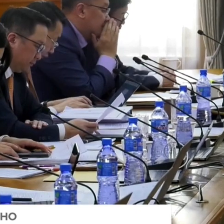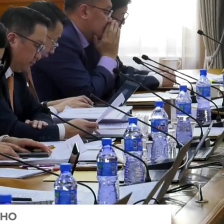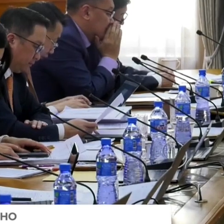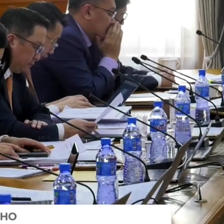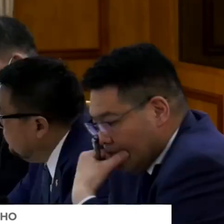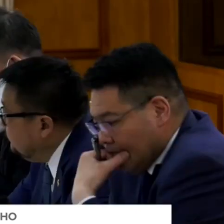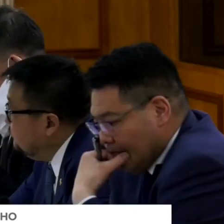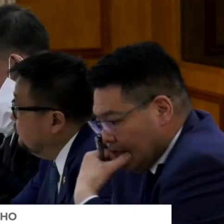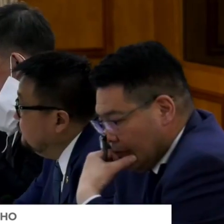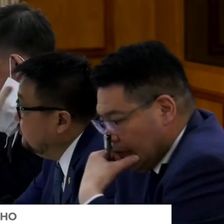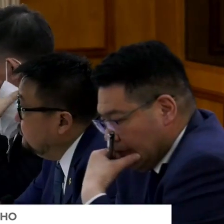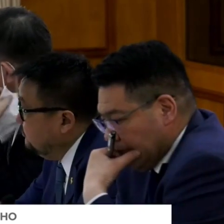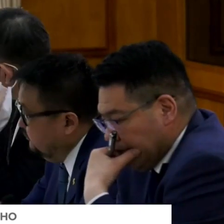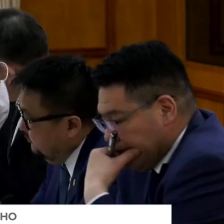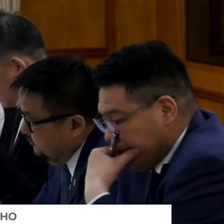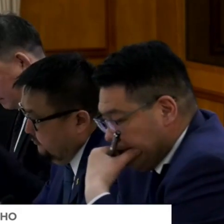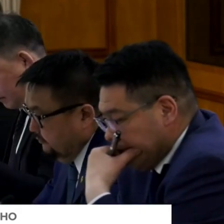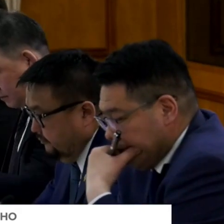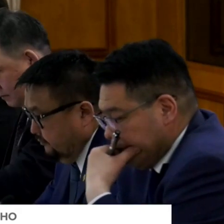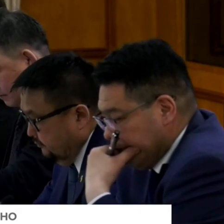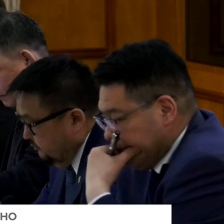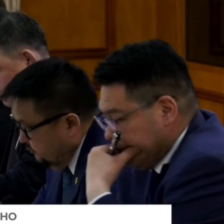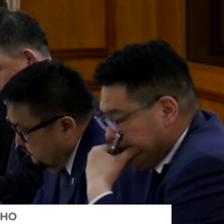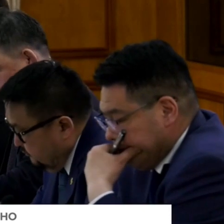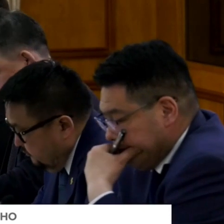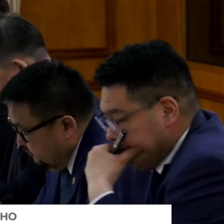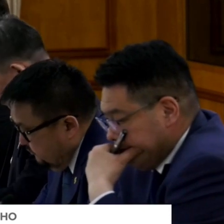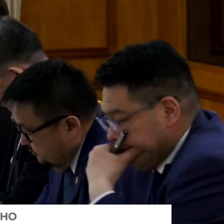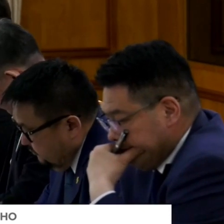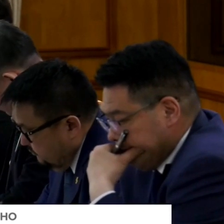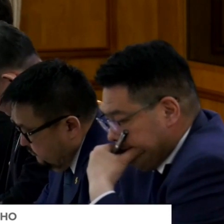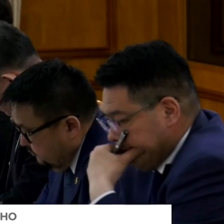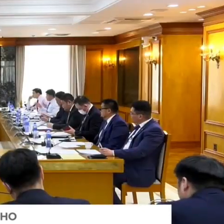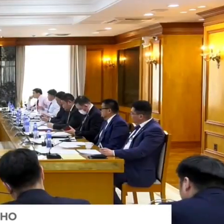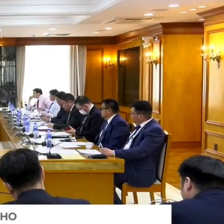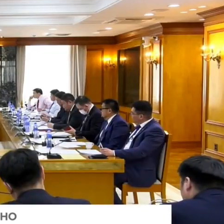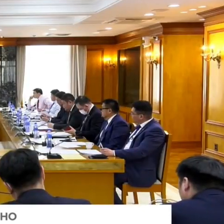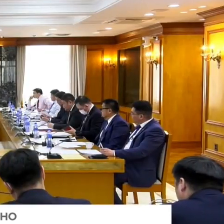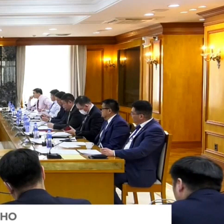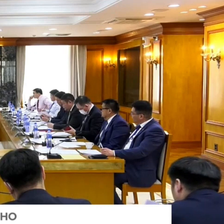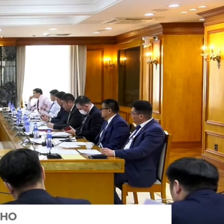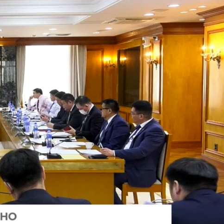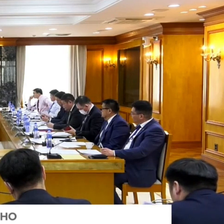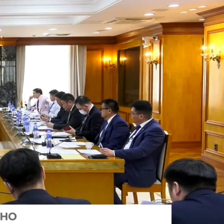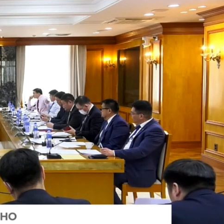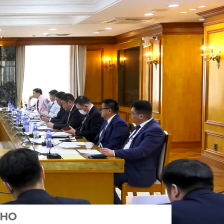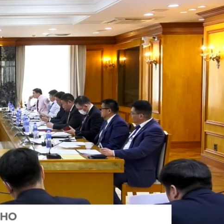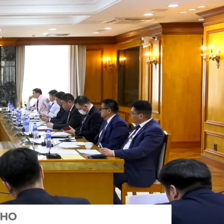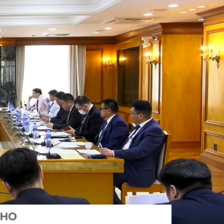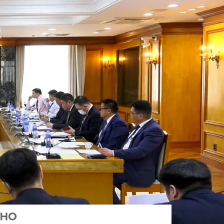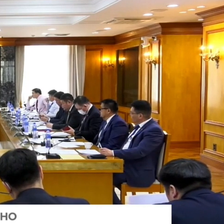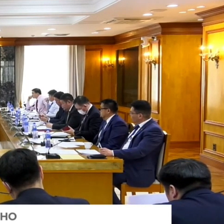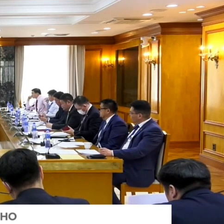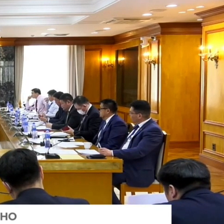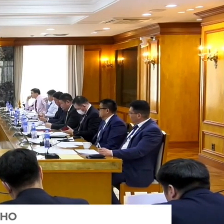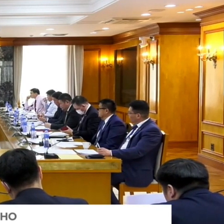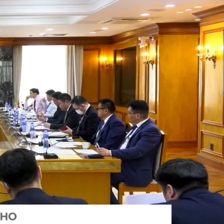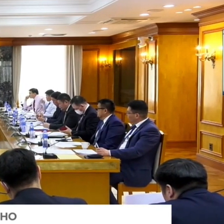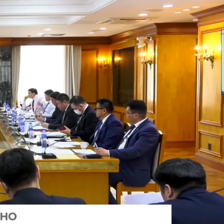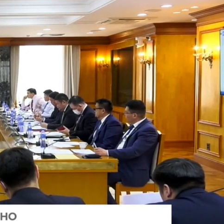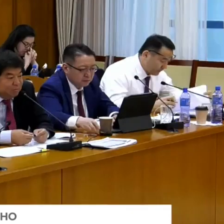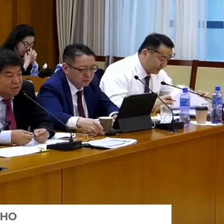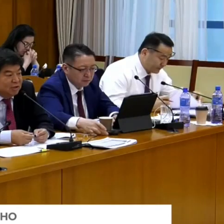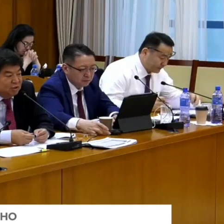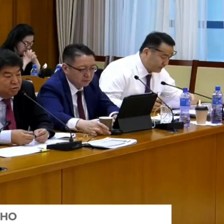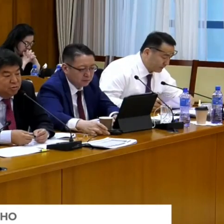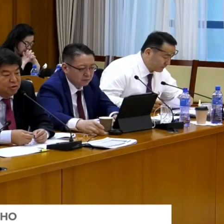оны 12-р сарын 31-ний өдрийг хүртэл Монгол улсын визийн шаардлагаас чөлөөлсөн юм а. За, ингээд энэ тухай тодорхой мэдээллийг ерөнхий сайдын хэвлэлийн